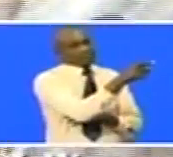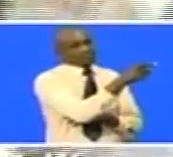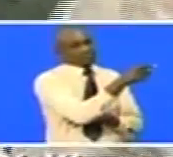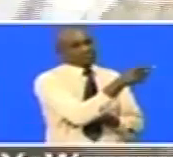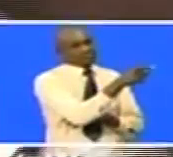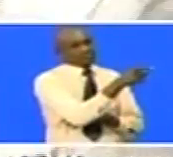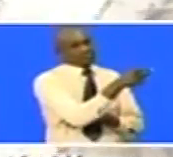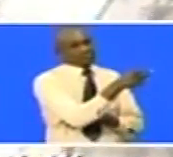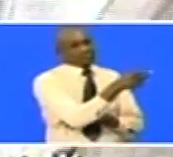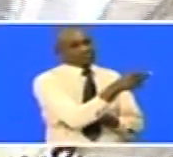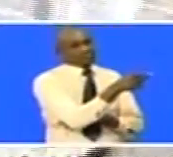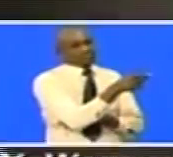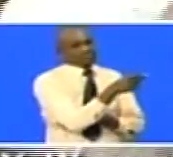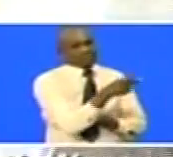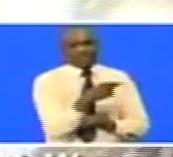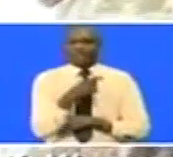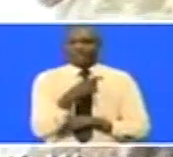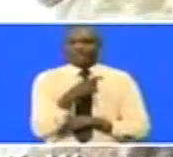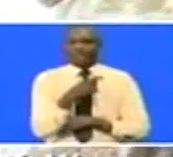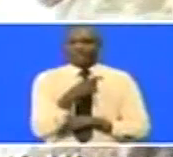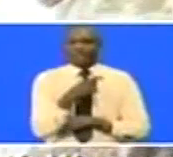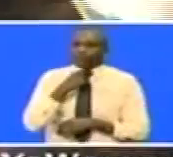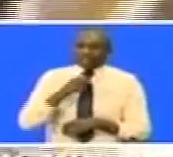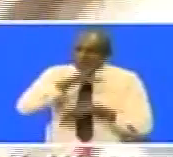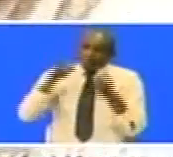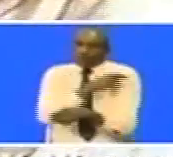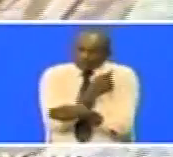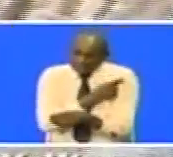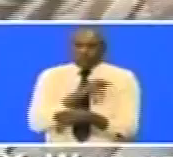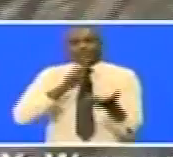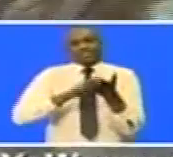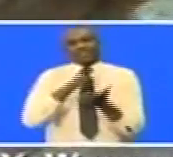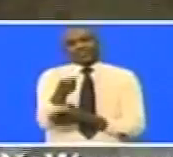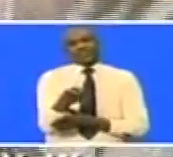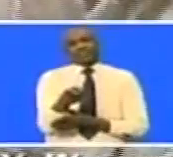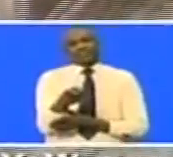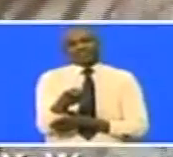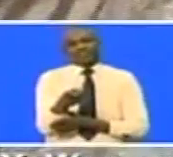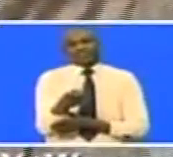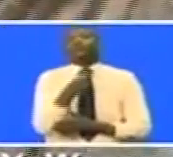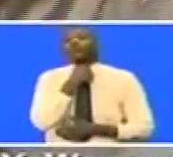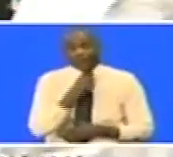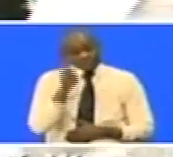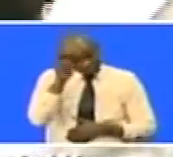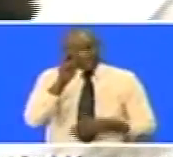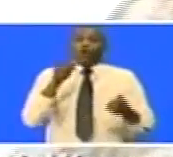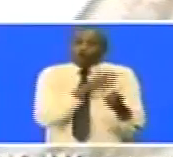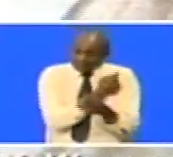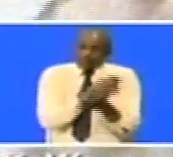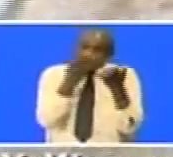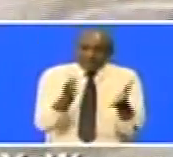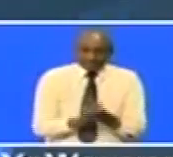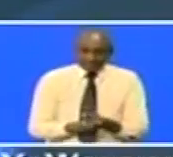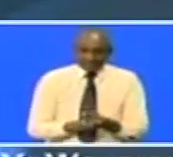civil. Unataka nini certificate za hospitali zote? Show you. Tutakuonyesha kwa qualify hospitali kama it is nini. Mlikuwa